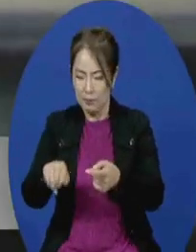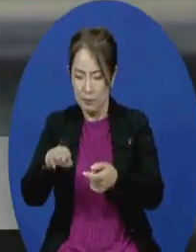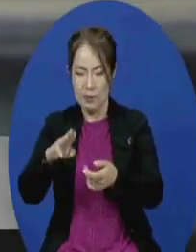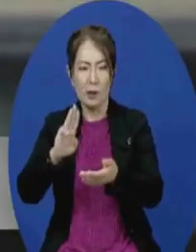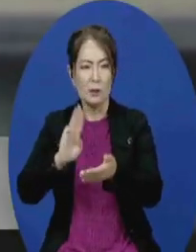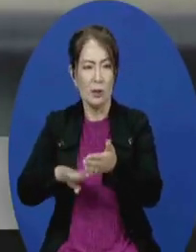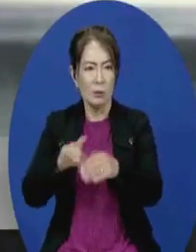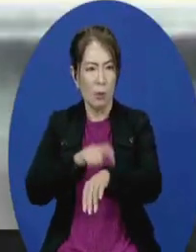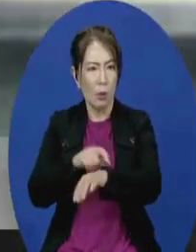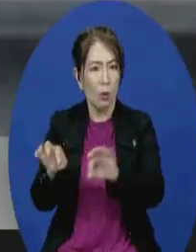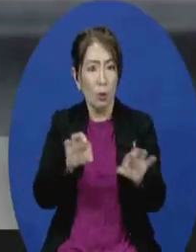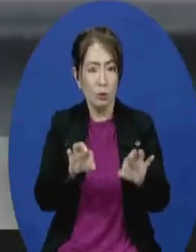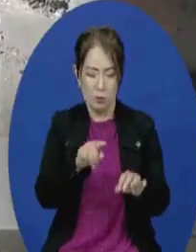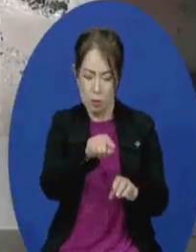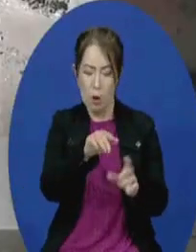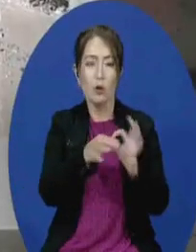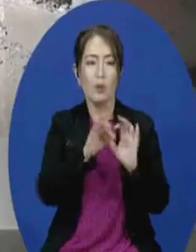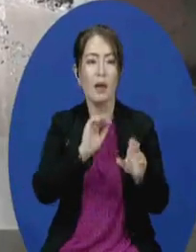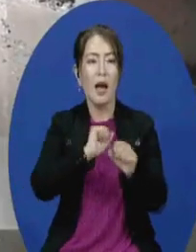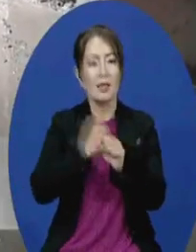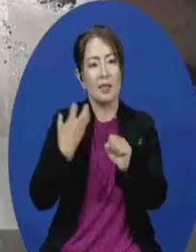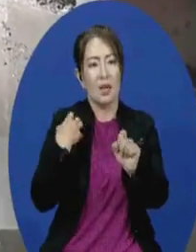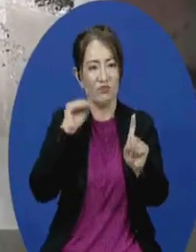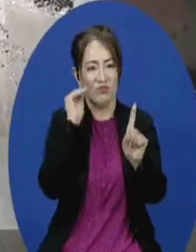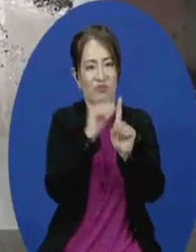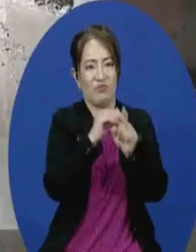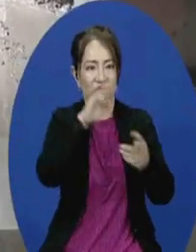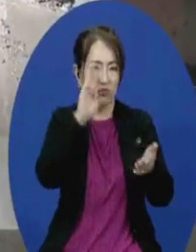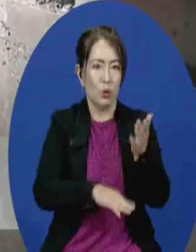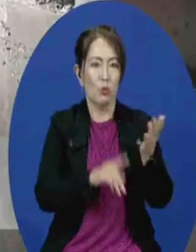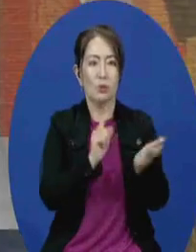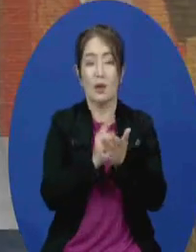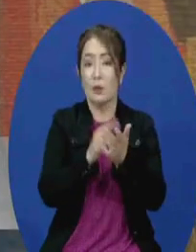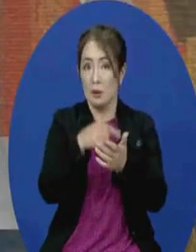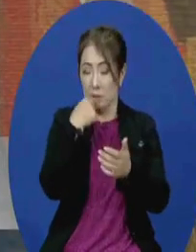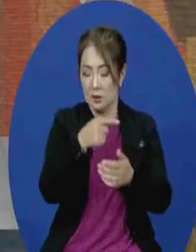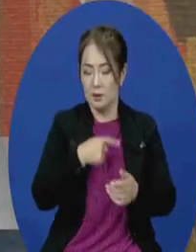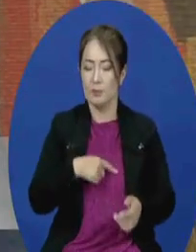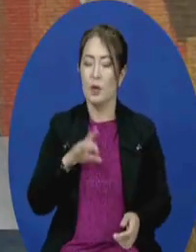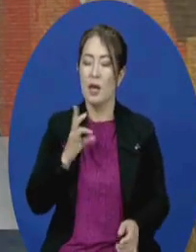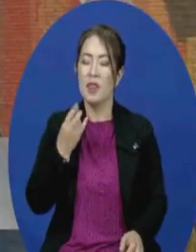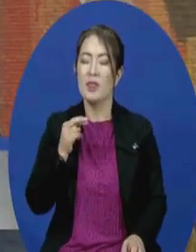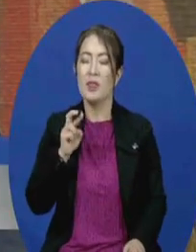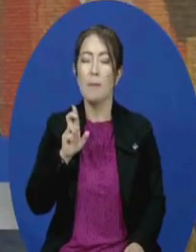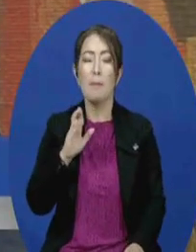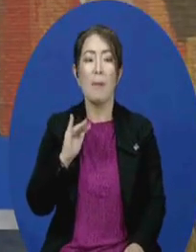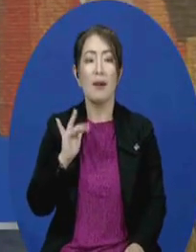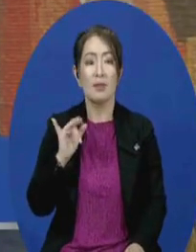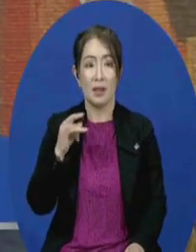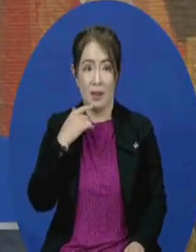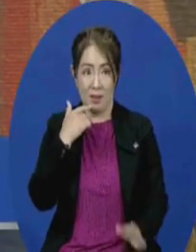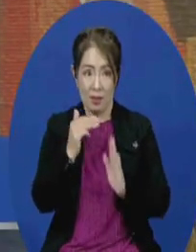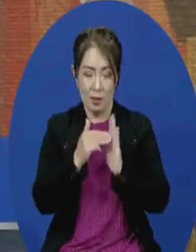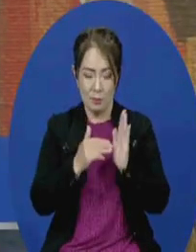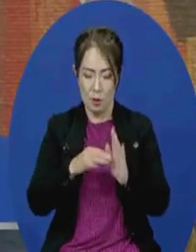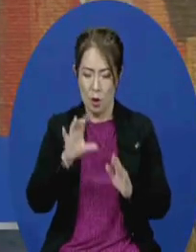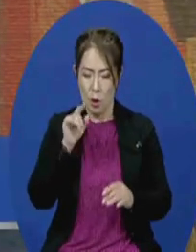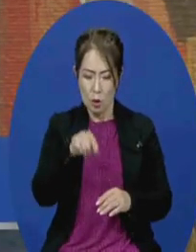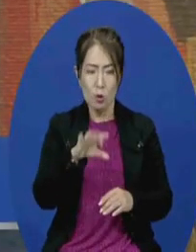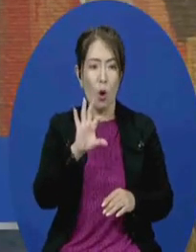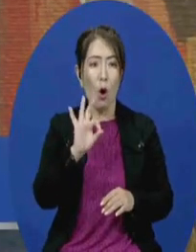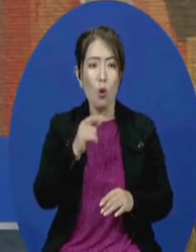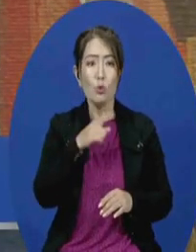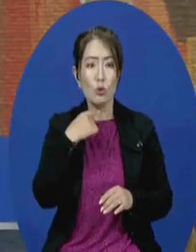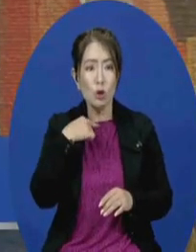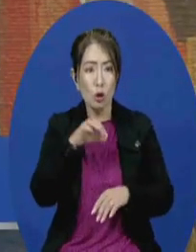нэхэх тухай хуульчид хотоотрийн сайд Нямбатар хэлсэн юм а. Rio Tinto өнөөдөр оюутгын төслийн менежментийг